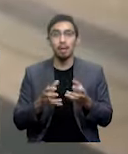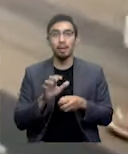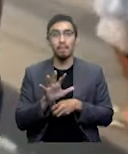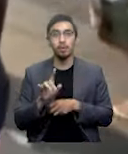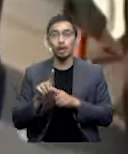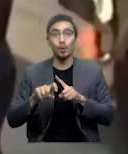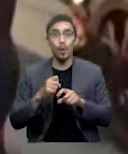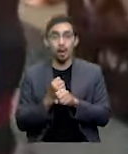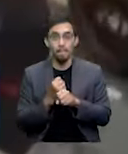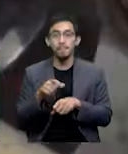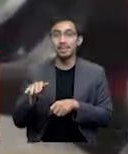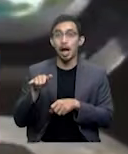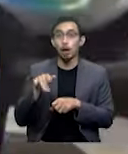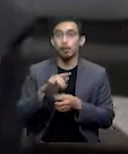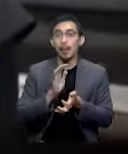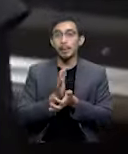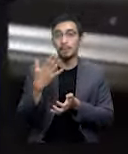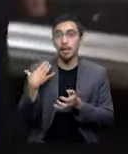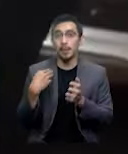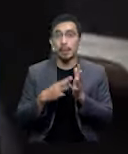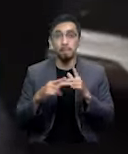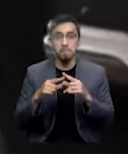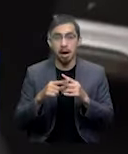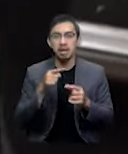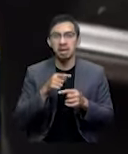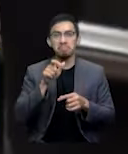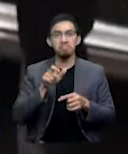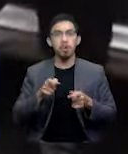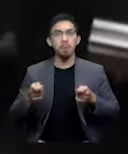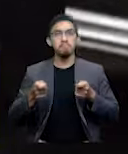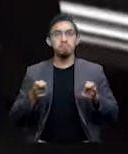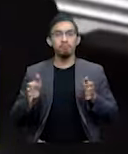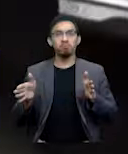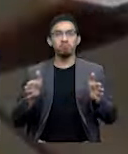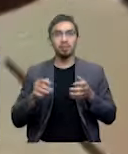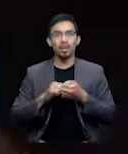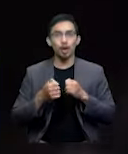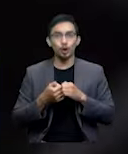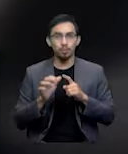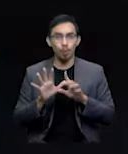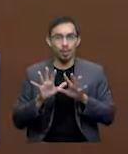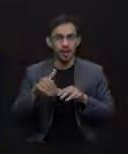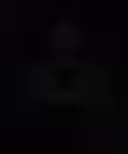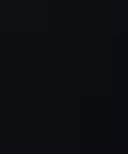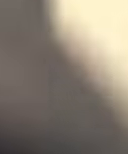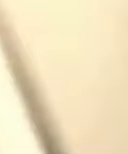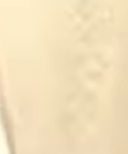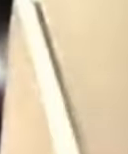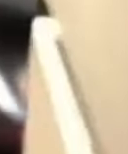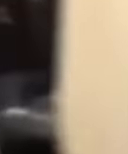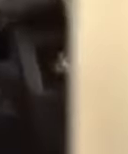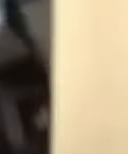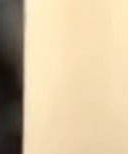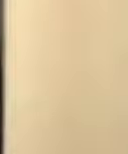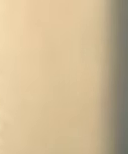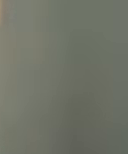kg Zar rar mantan pejabata Ma diduga menjadi makelar kasus selama 10 tahun pejabat termasuk pengaturan vonis bebas